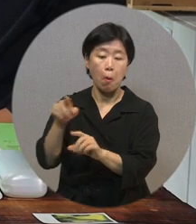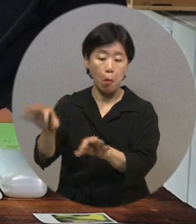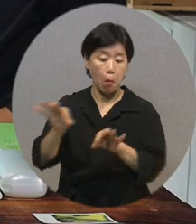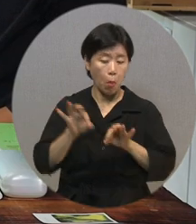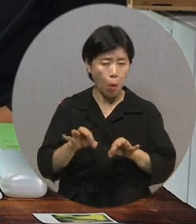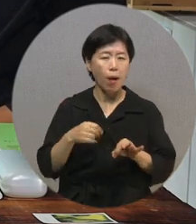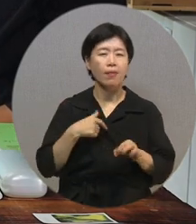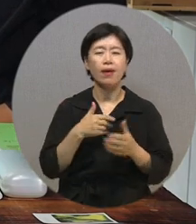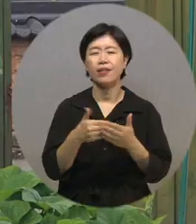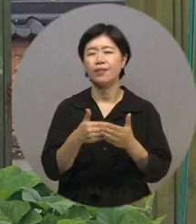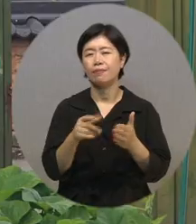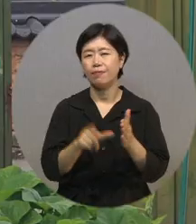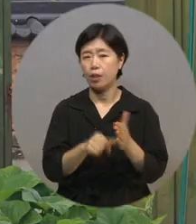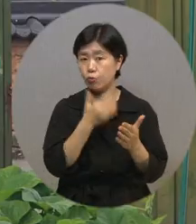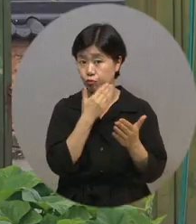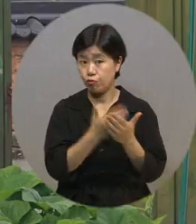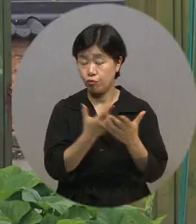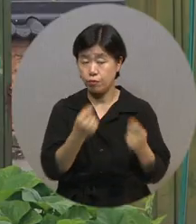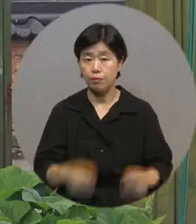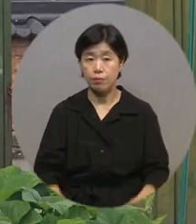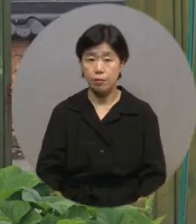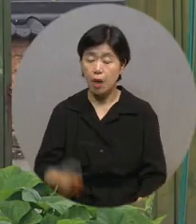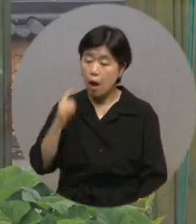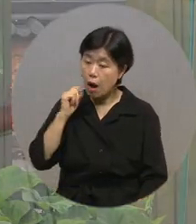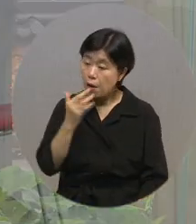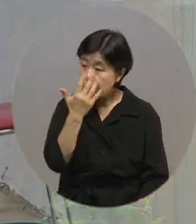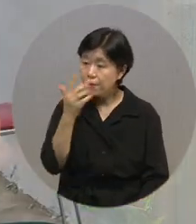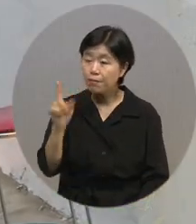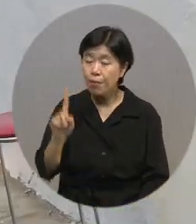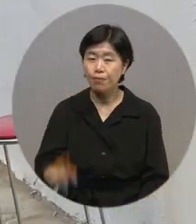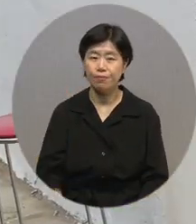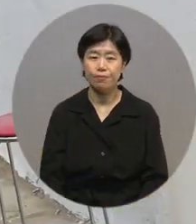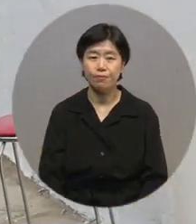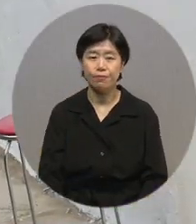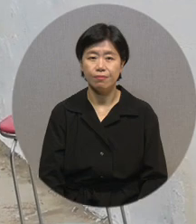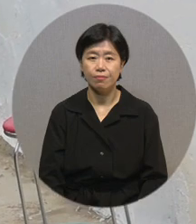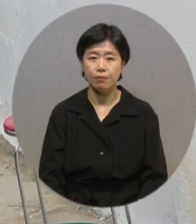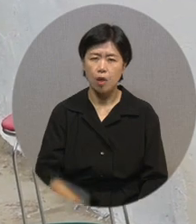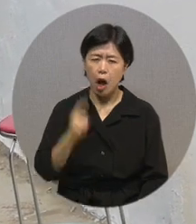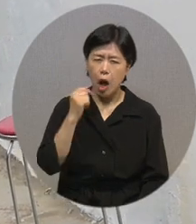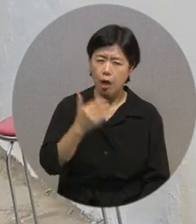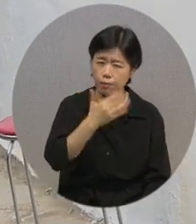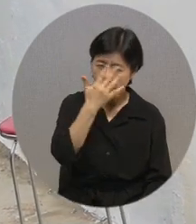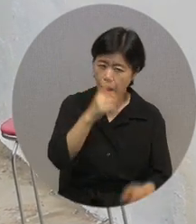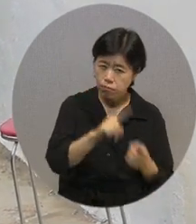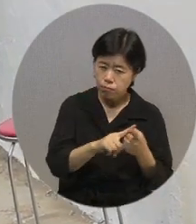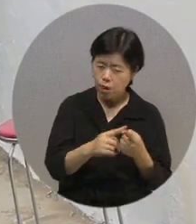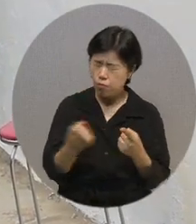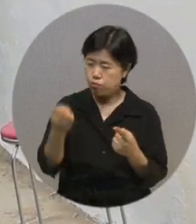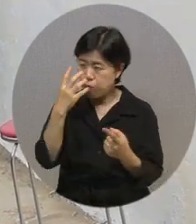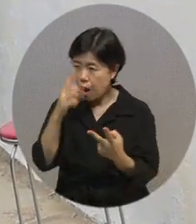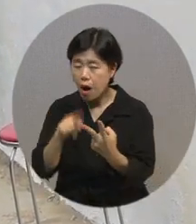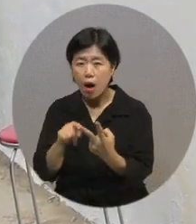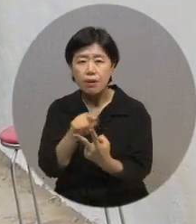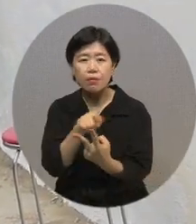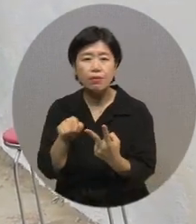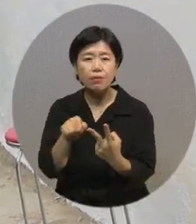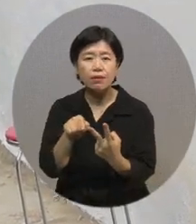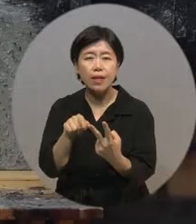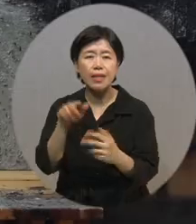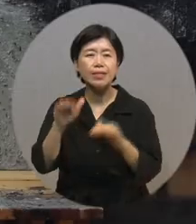모토입니다. 예. 아름다움이라는 것은 무엇일까요? 아름다운 것과 휴한 것의 차이는 무엇에